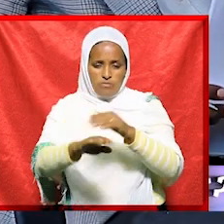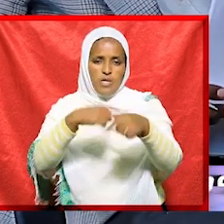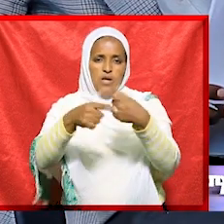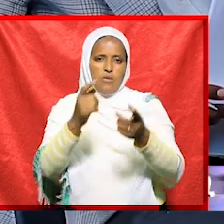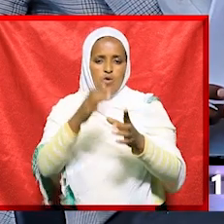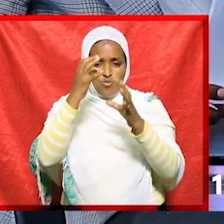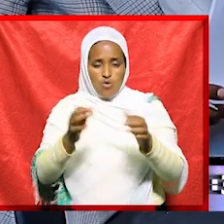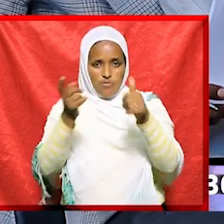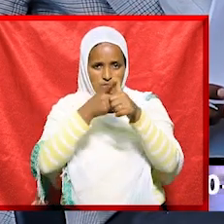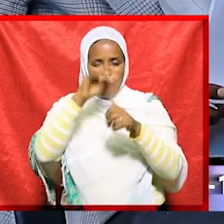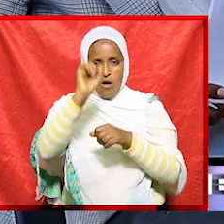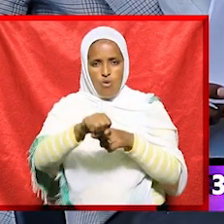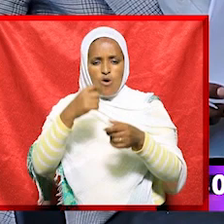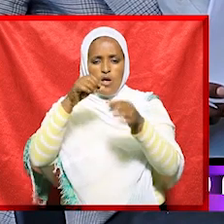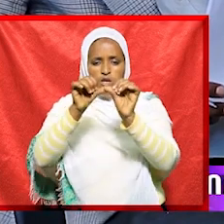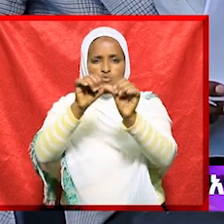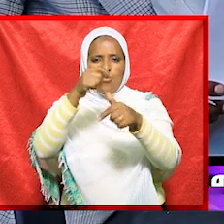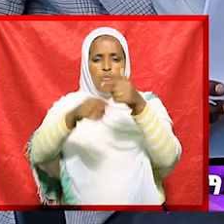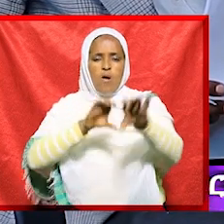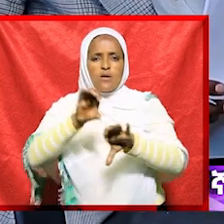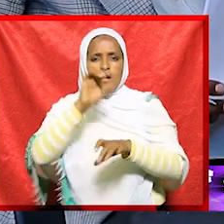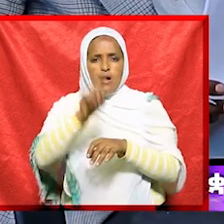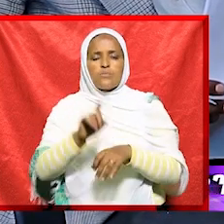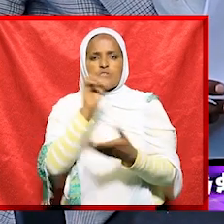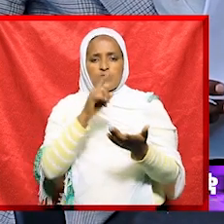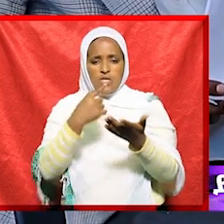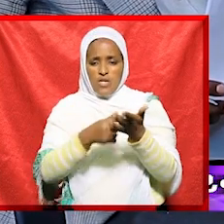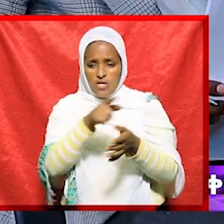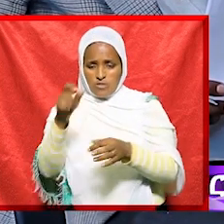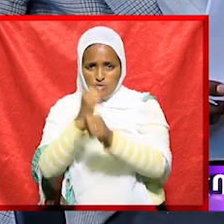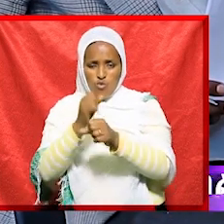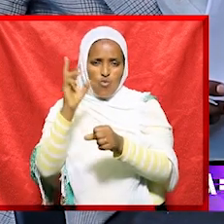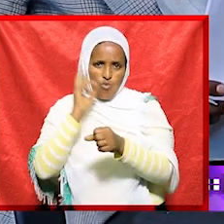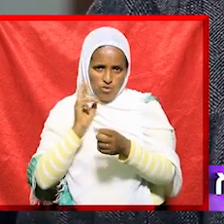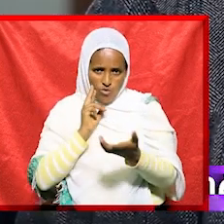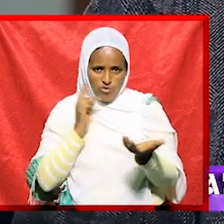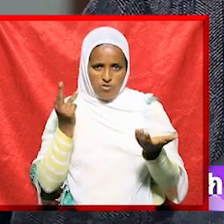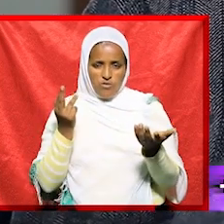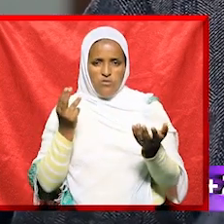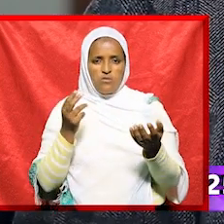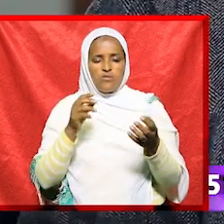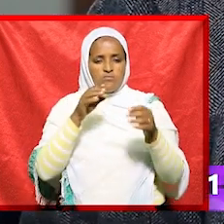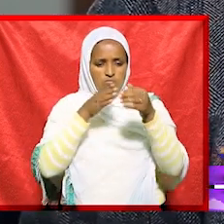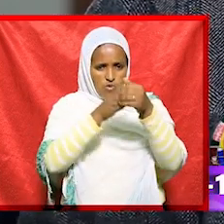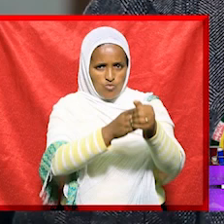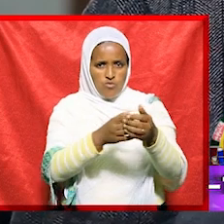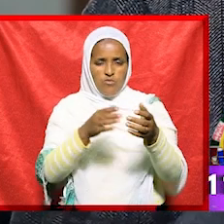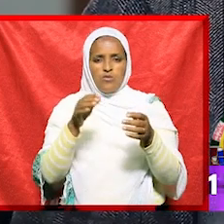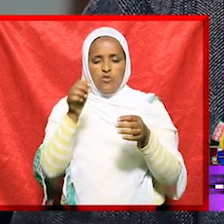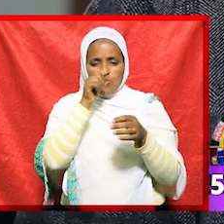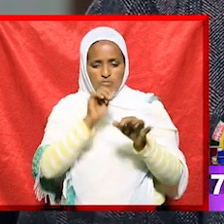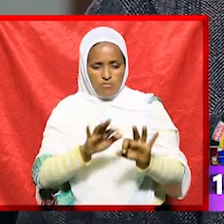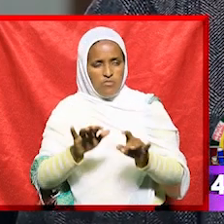ነው የማስበው። ውሳኔው የመጀመሪያ ነው። ቀጥሎ ማድረግ ያለበት ለእነዚህ የሚሰሩ ሆቴሎች፣ ቱር ኦፕሬተሮች፣